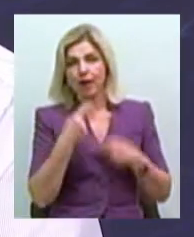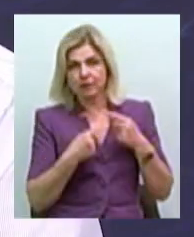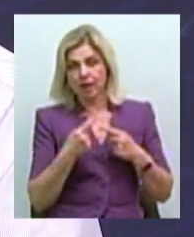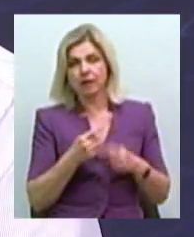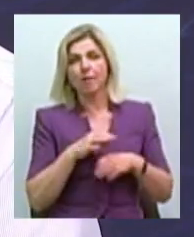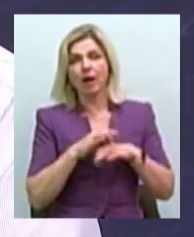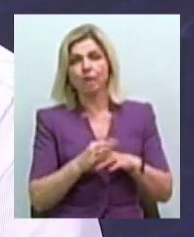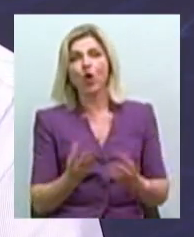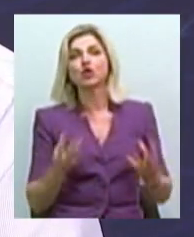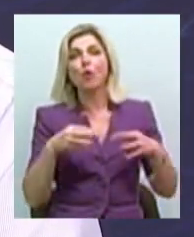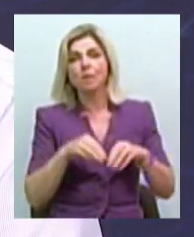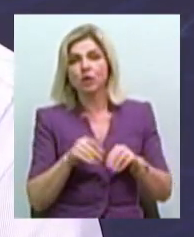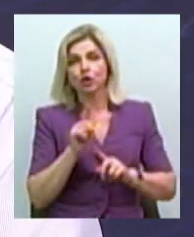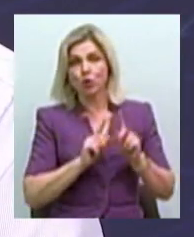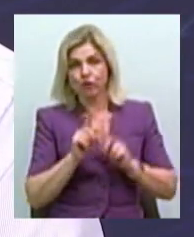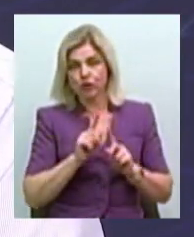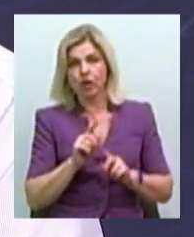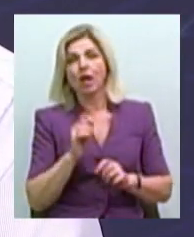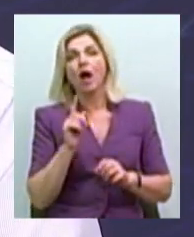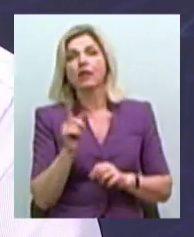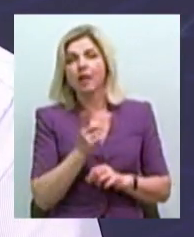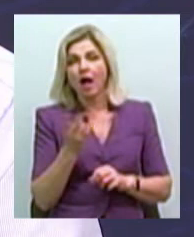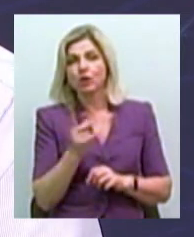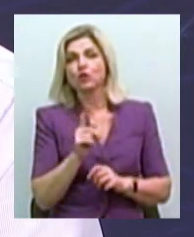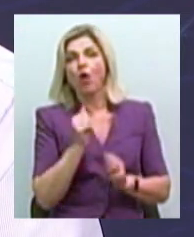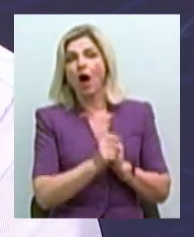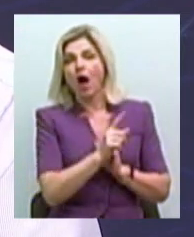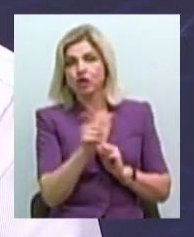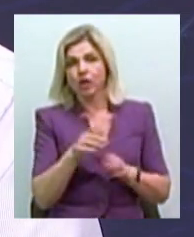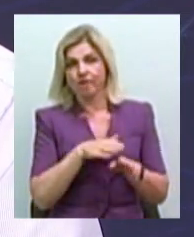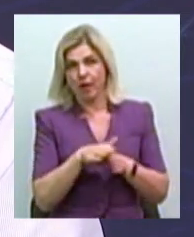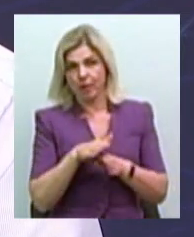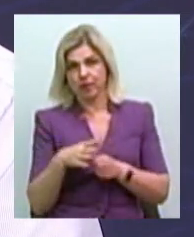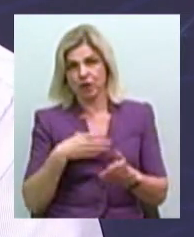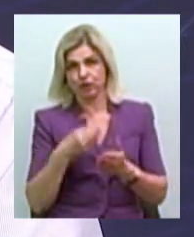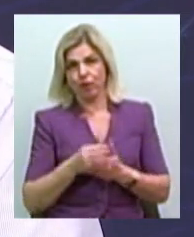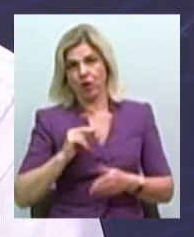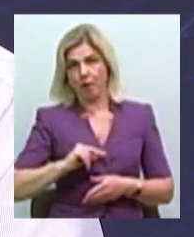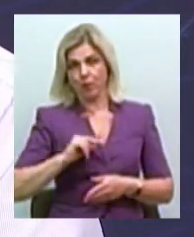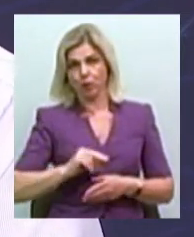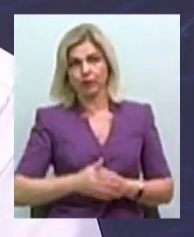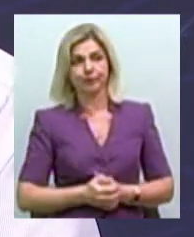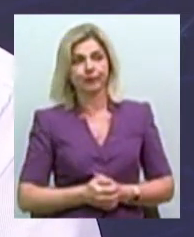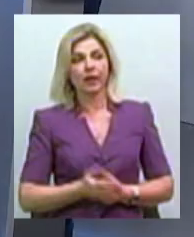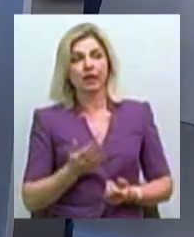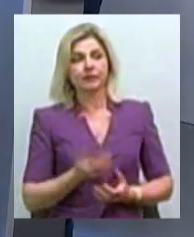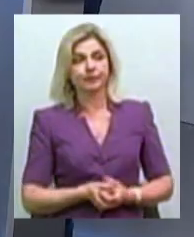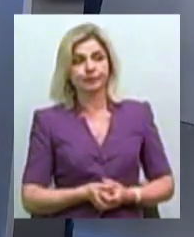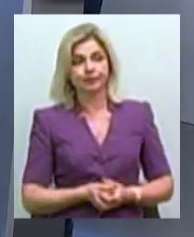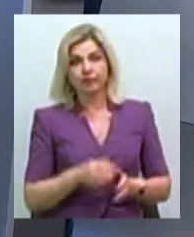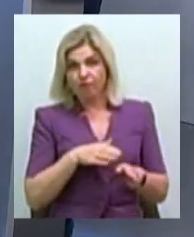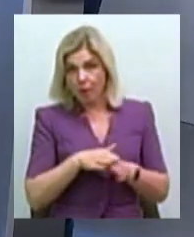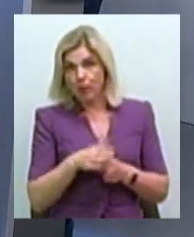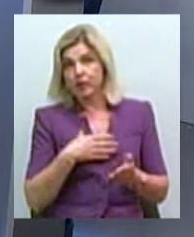совещания, ставим задачи. Главное, чтобы каждый выполнил свою работу. Ну, то есть, если машина, стрелит, если мы видим, за дотриманием конечно, знаки, ну,